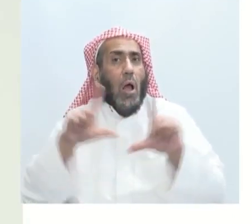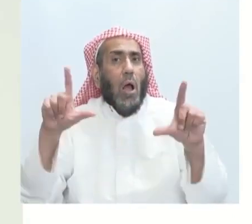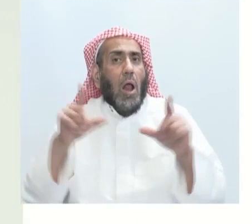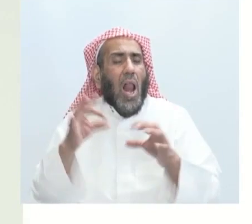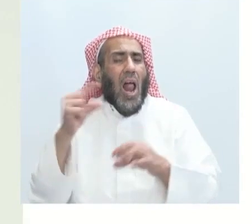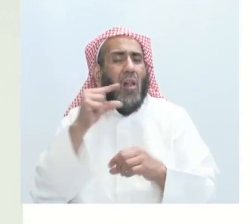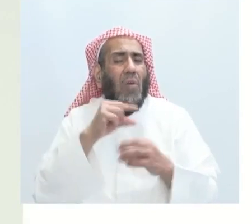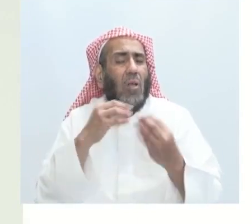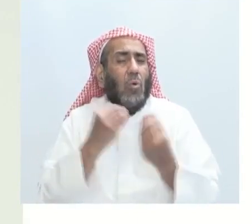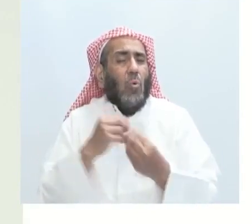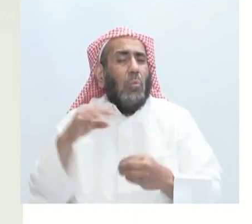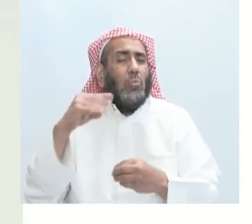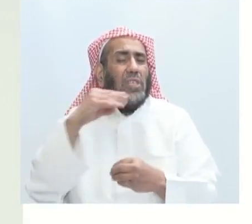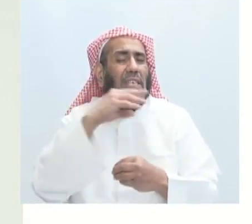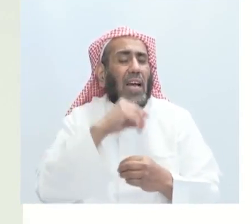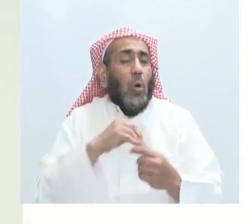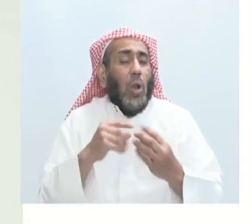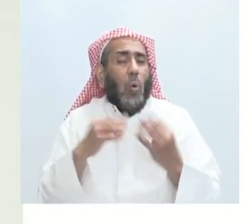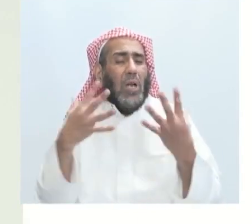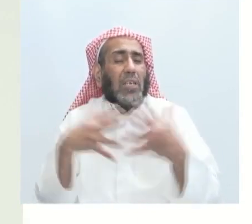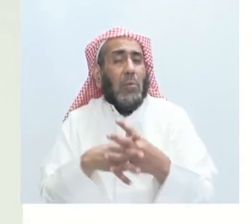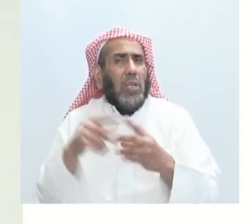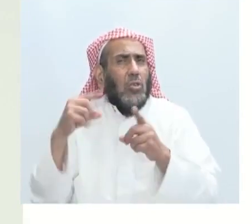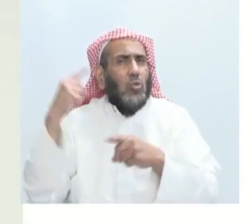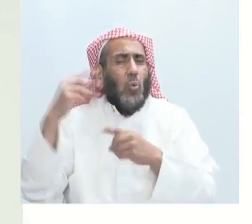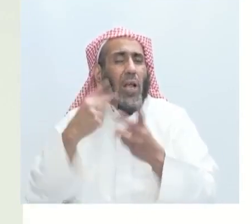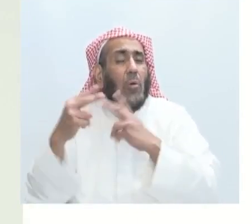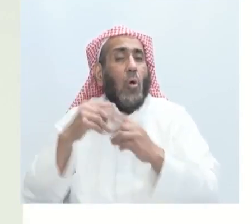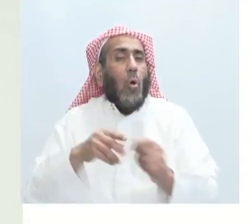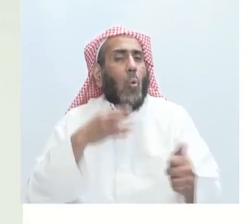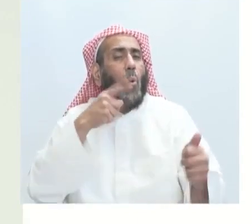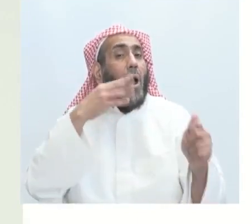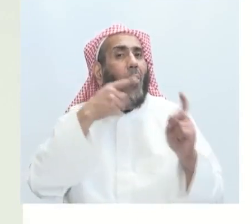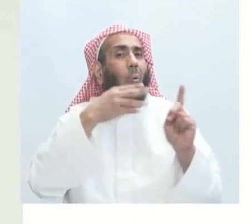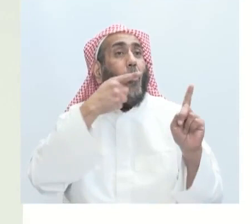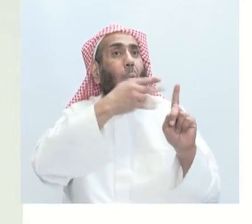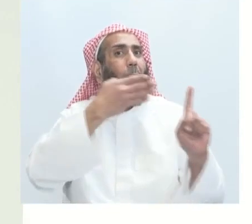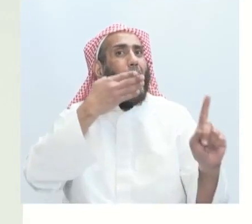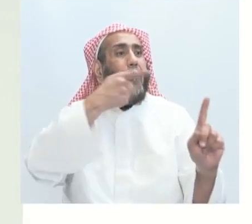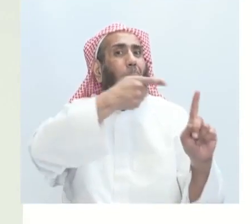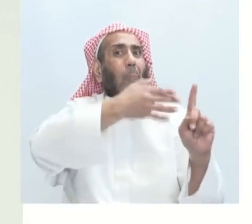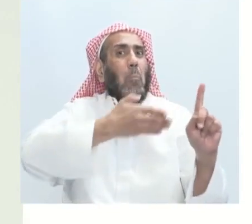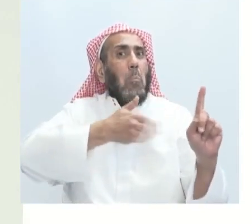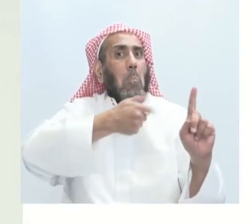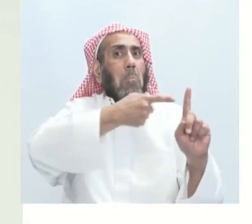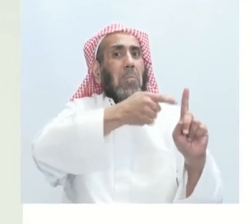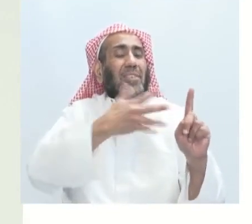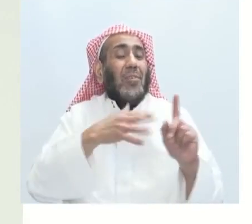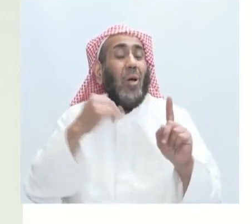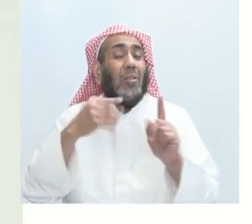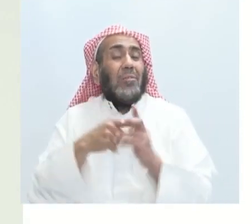الالفاظ في الغزل والموسيقى الايقاع والجمع بين الصوره القديمه والمستحدثه المديح وهذا الغرض الاخر في الاغراض